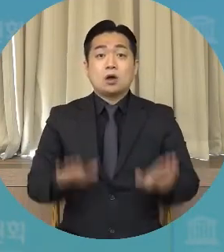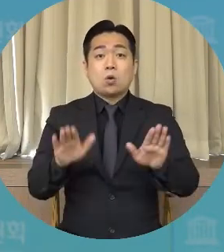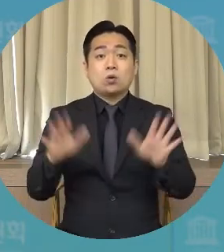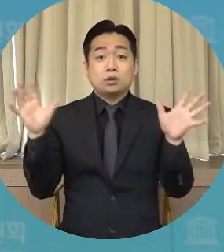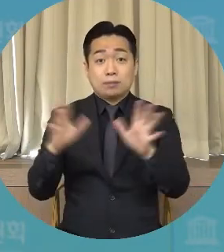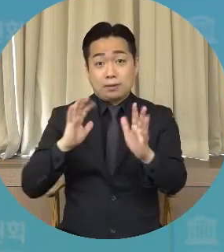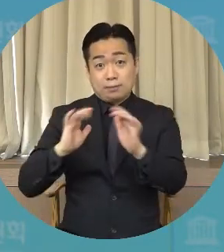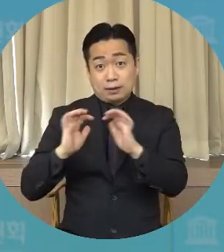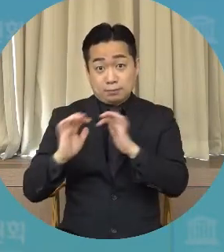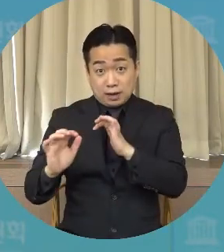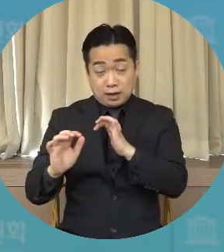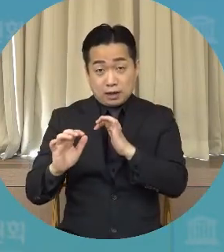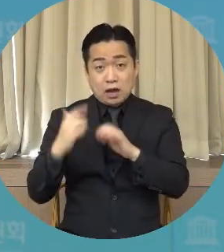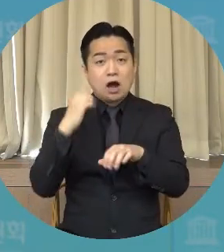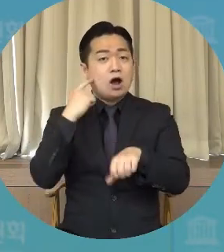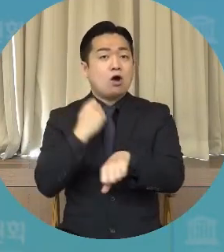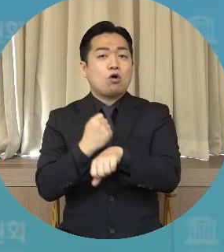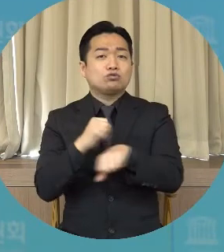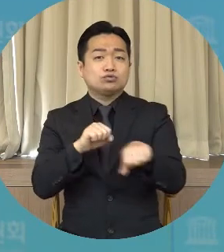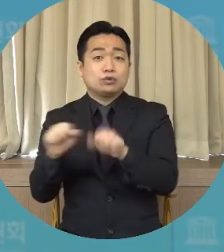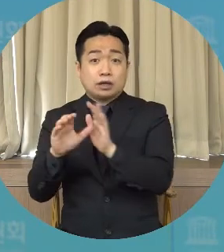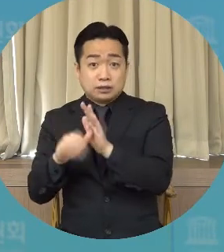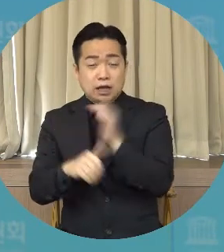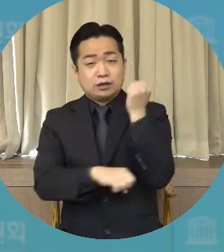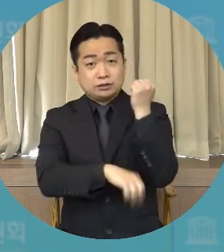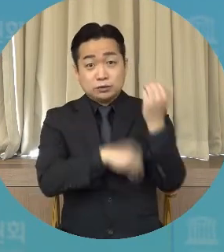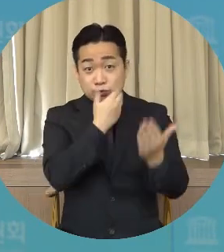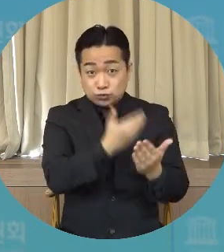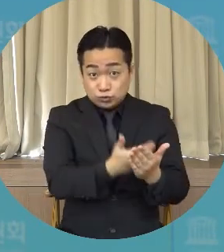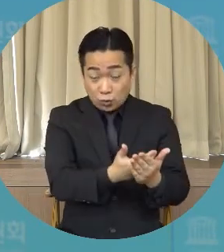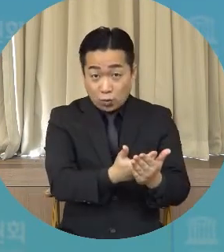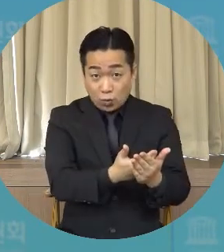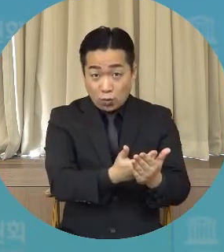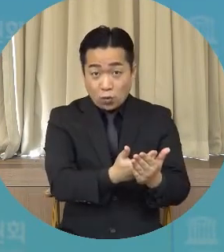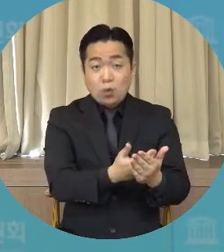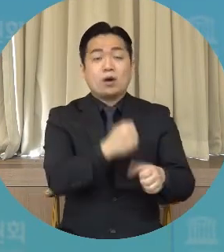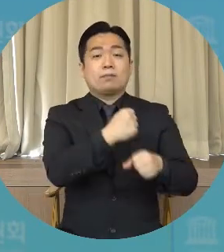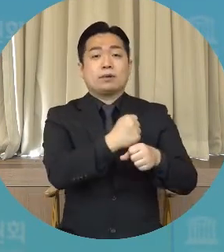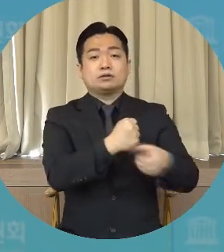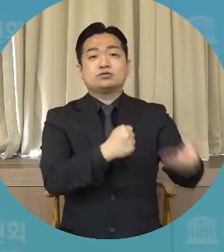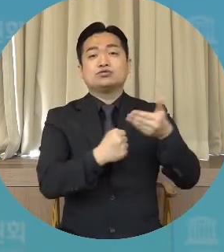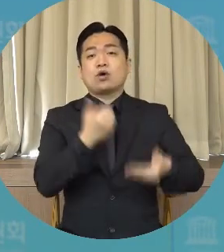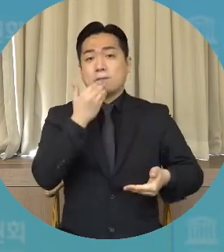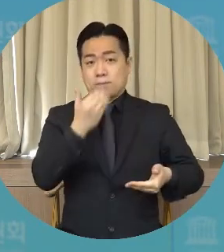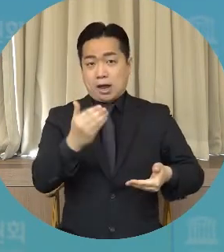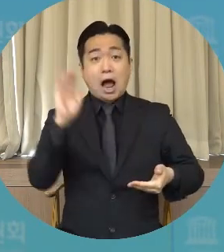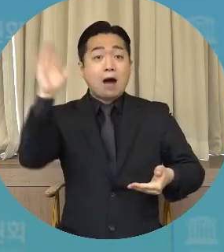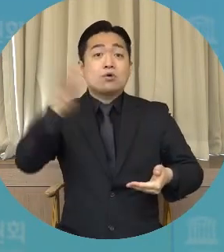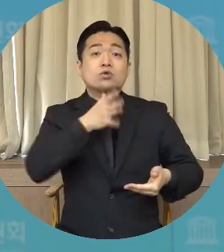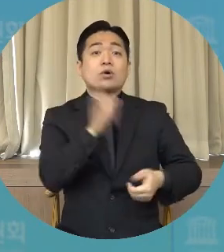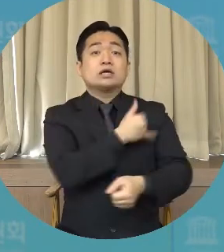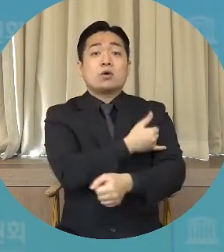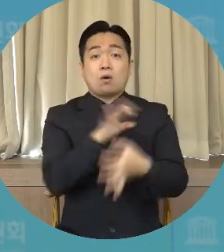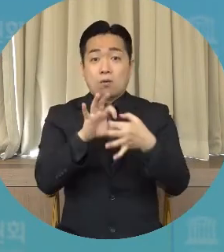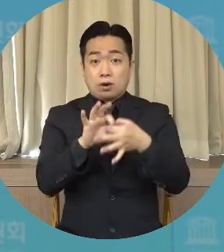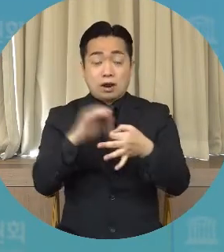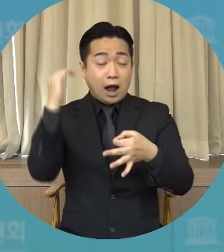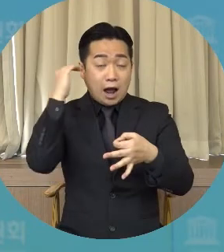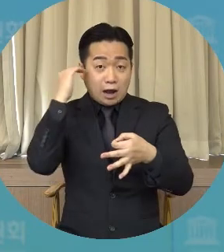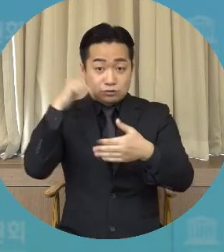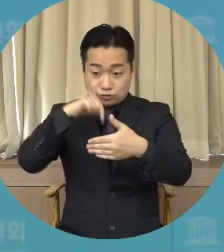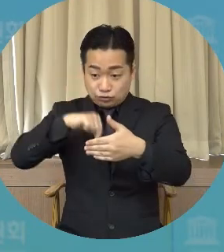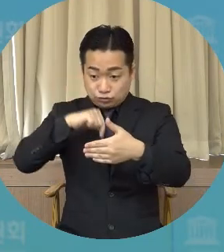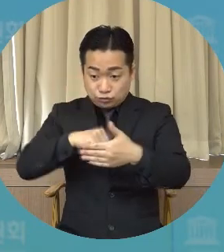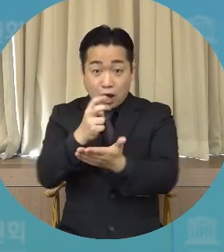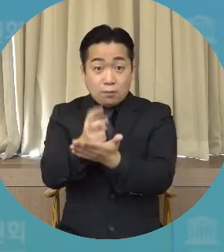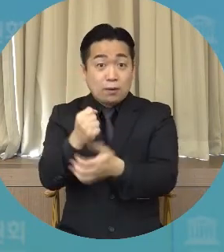논의는 이러한 연구 수행에 있어서 중요한 밑거름이 될 뿐만 아니라 향후 노인인권 관련 국내의